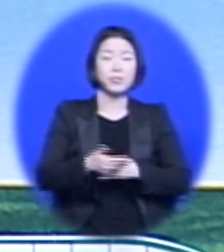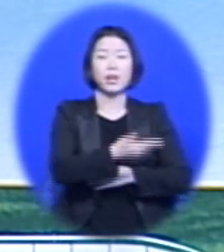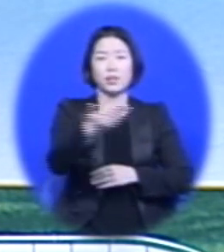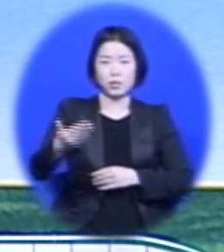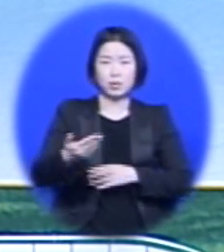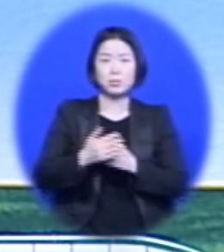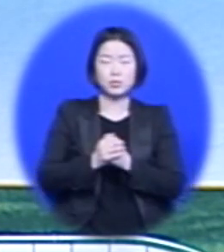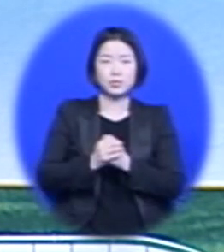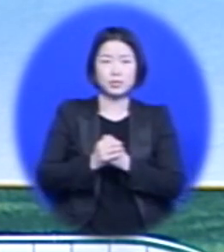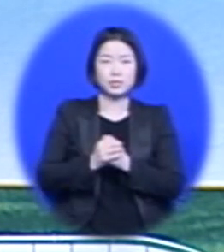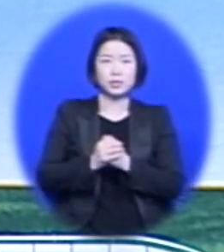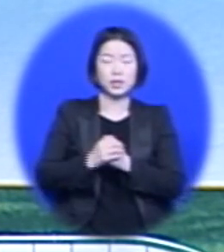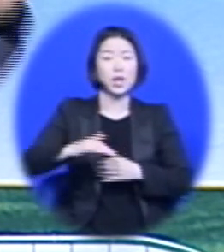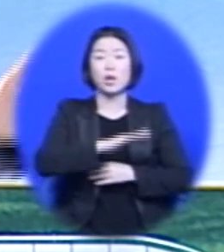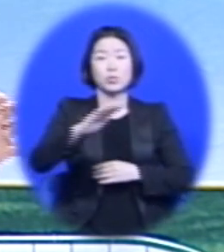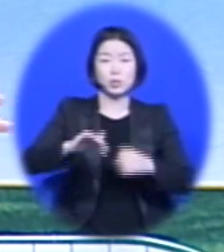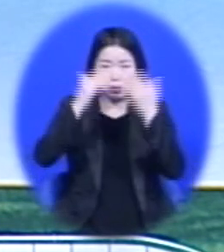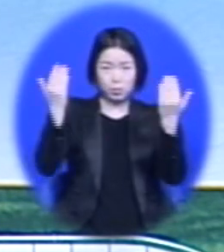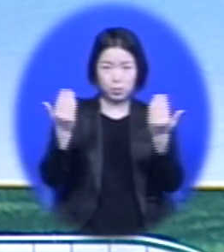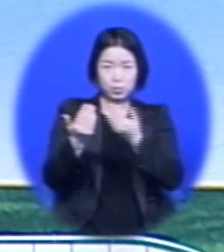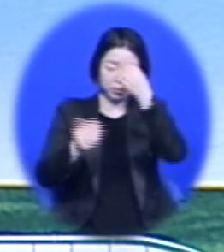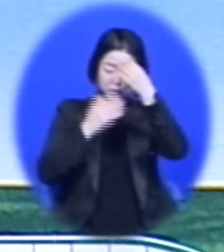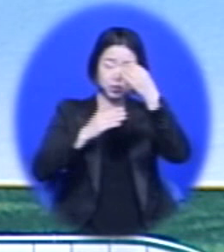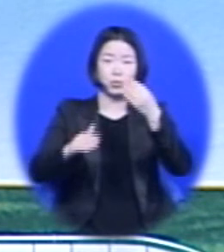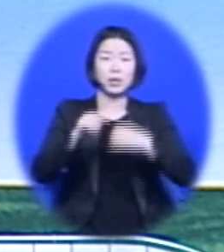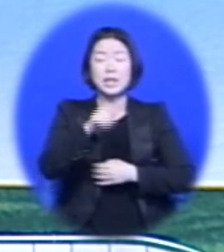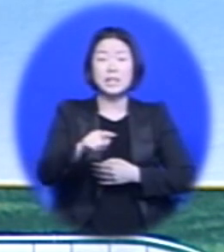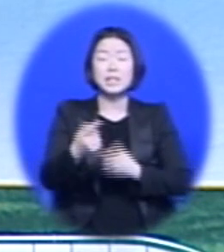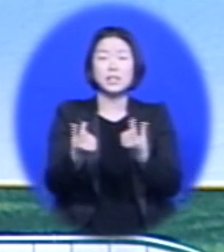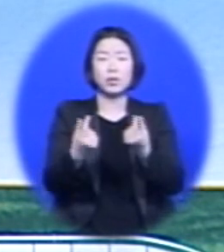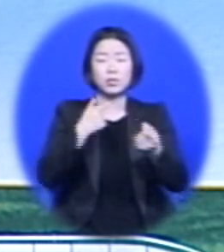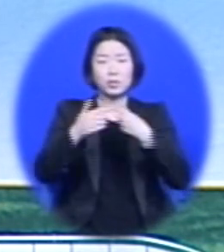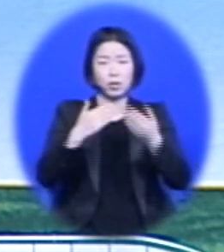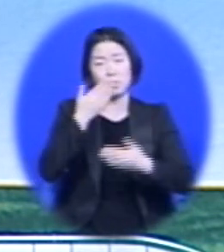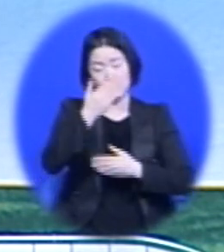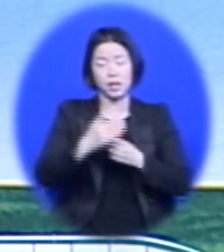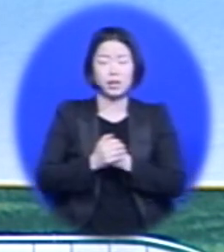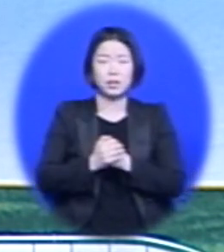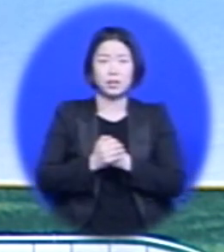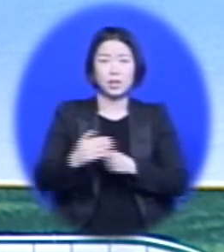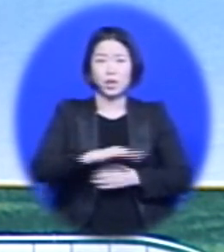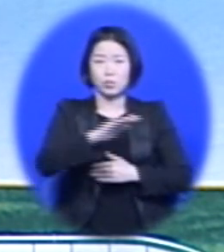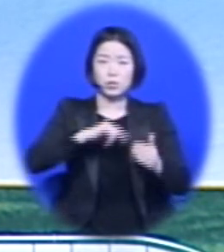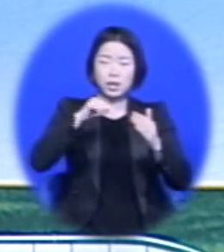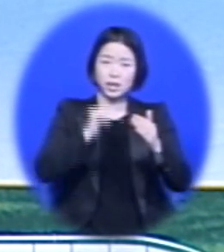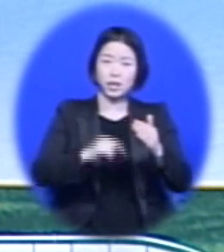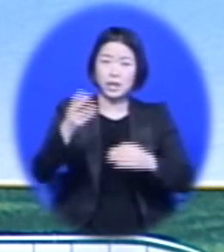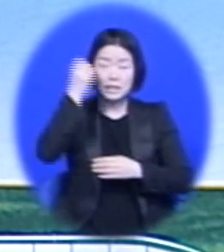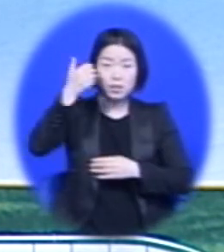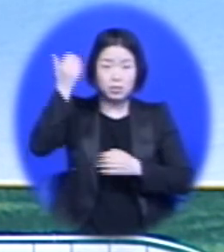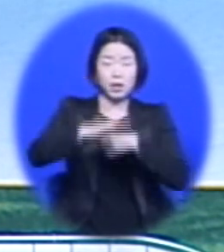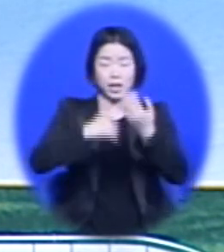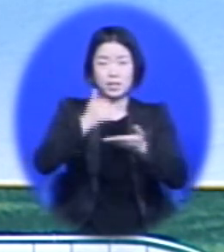여러분, 우리 모든 성도들이 다 이 경험을 하는 것입니다. 우리 안에 성령 하나님이